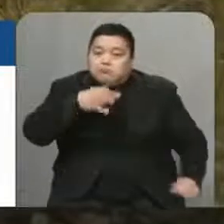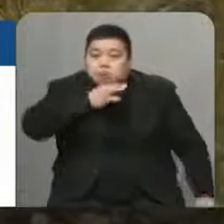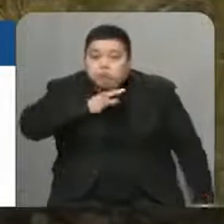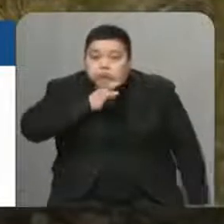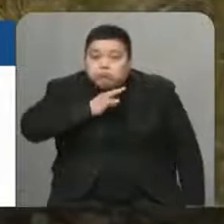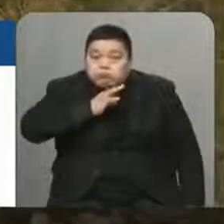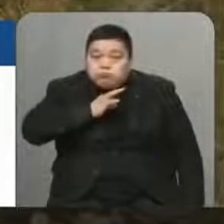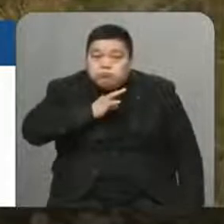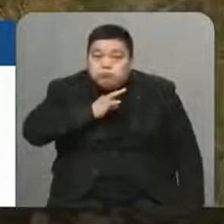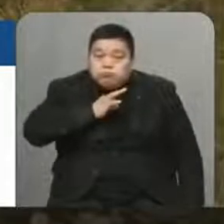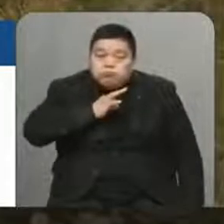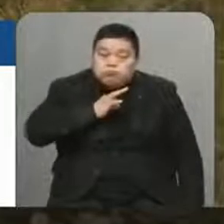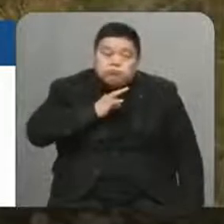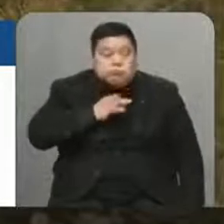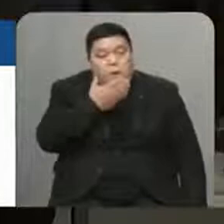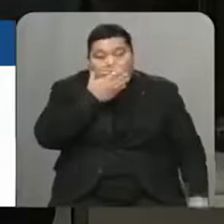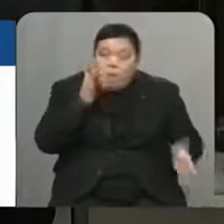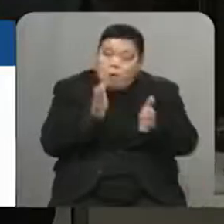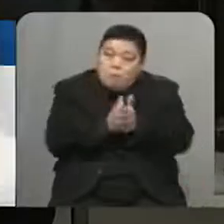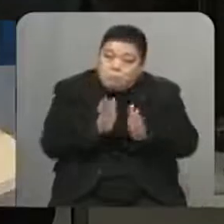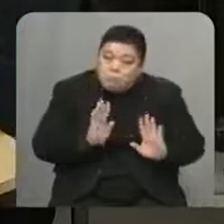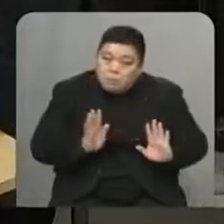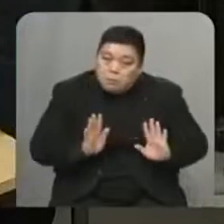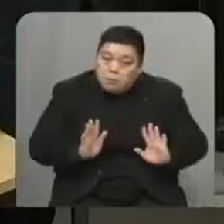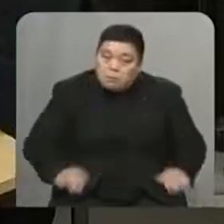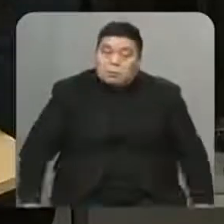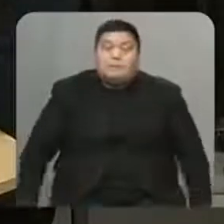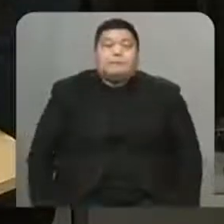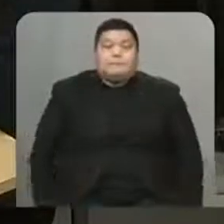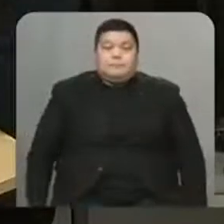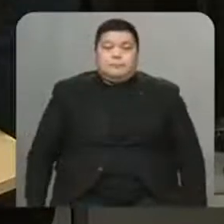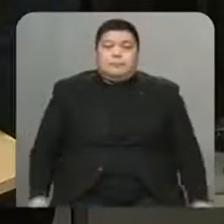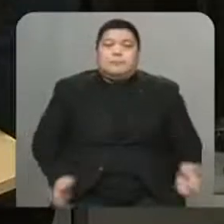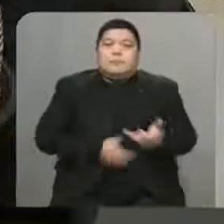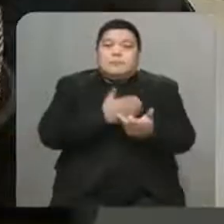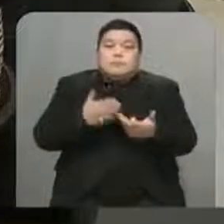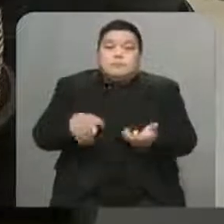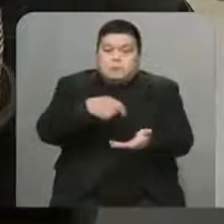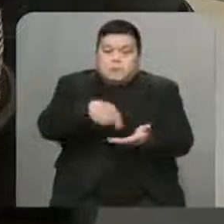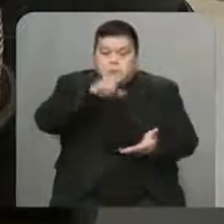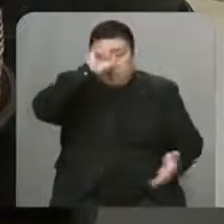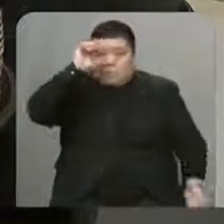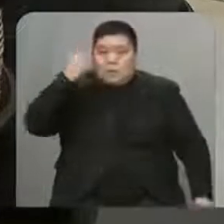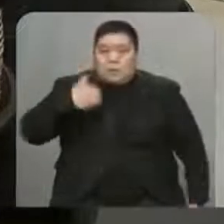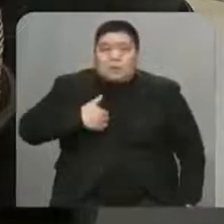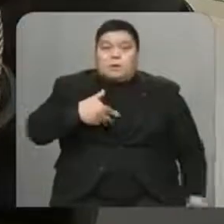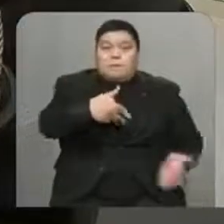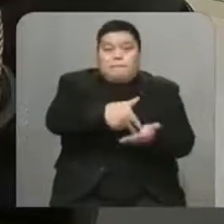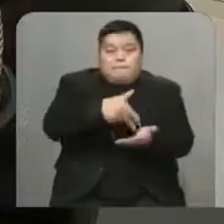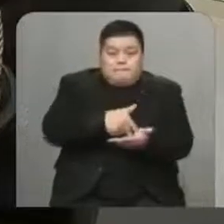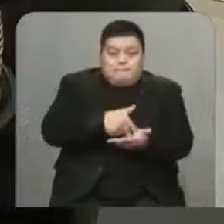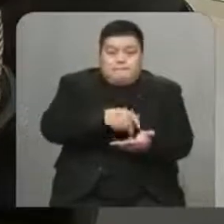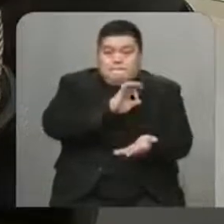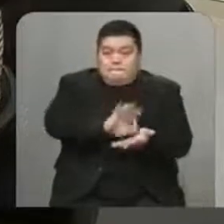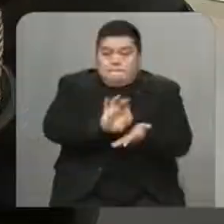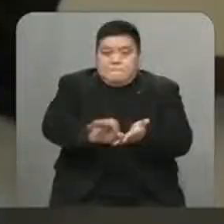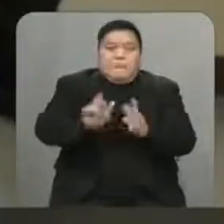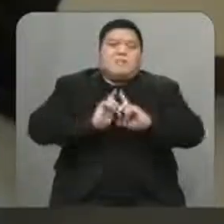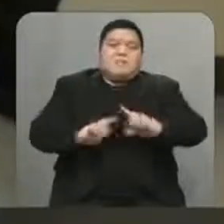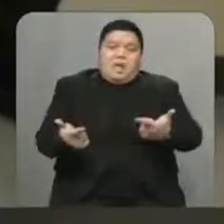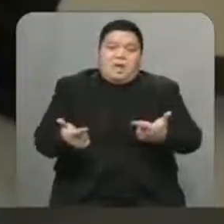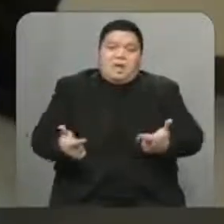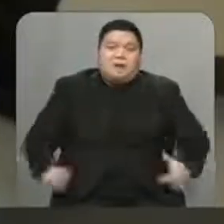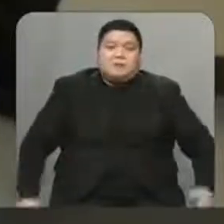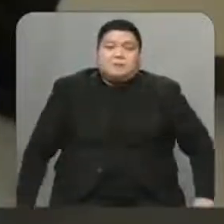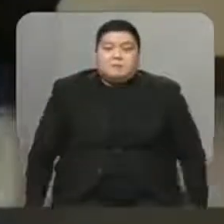고양이에게 다시 생선을 맡긴 것이 아니냐. 실제로 강원도교육청은 예산 낭비는 아니라고 주장합니다.